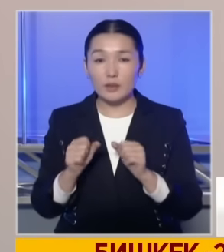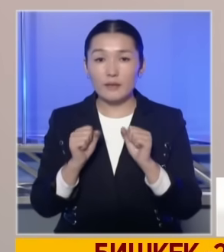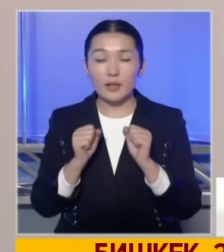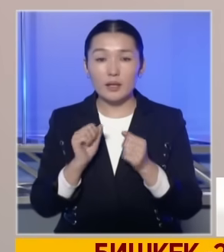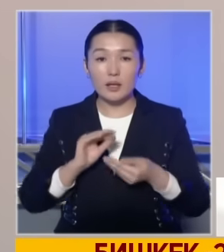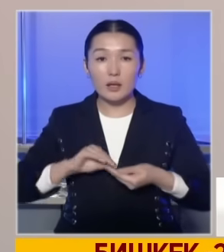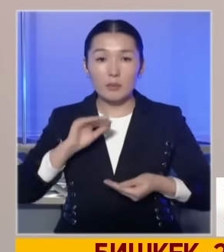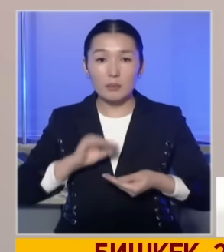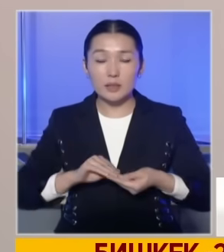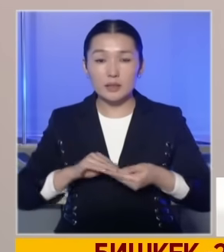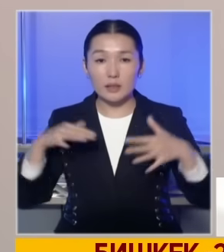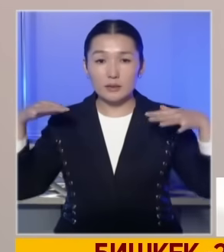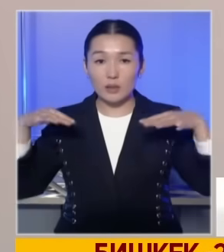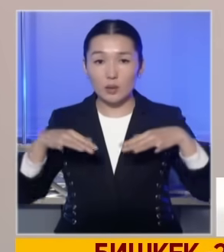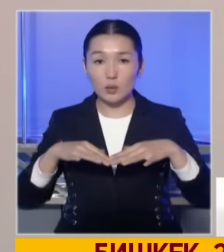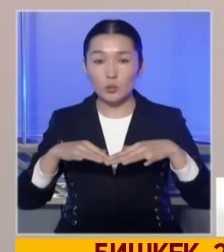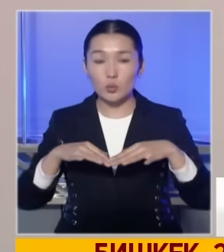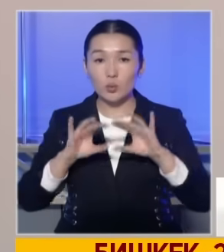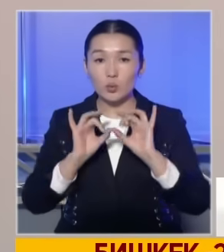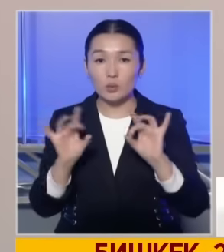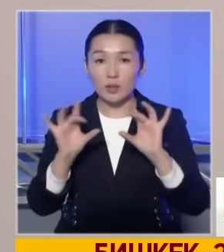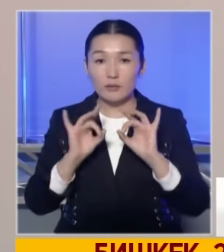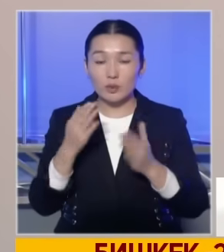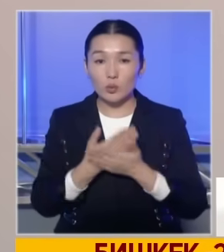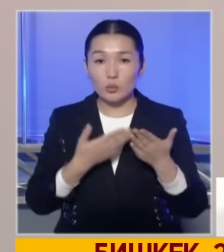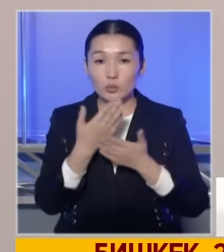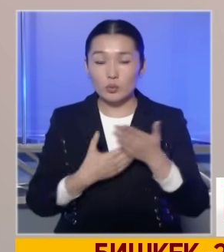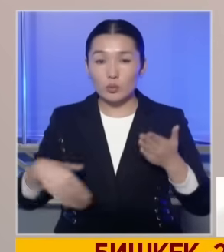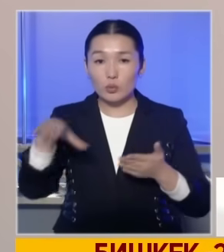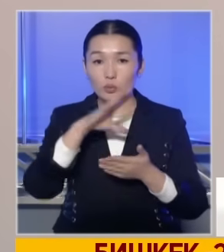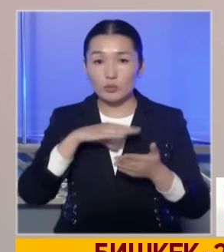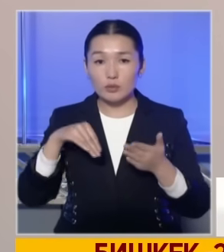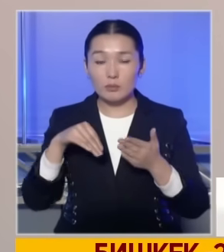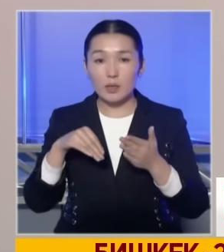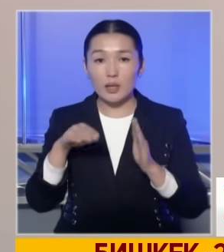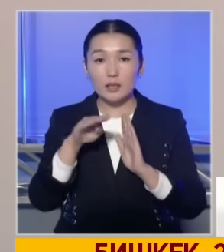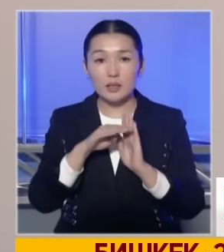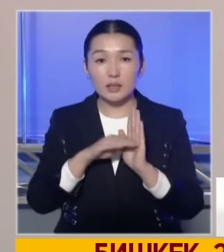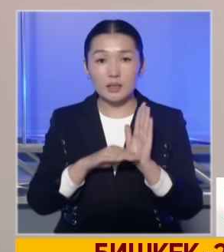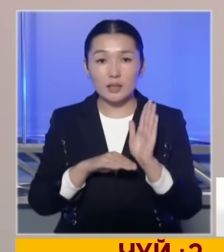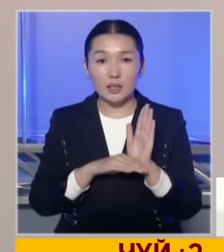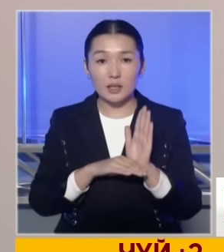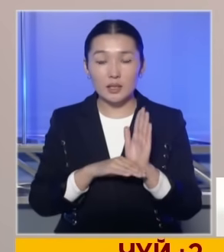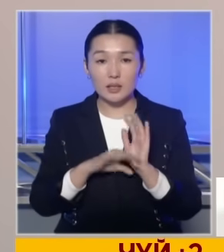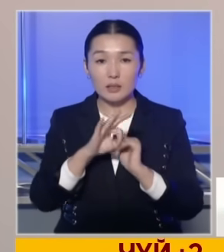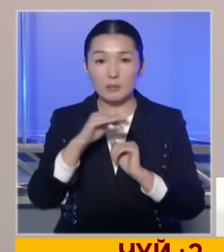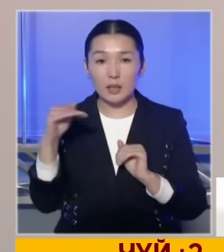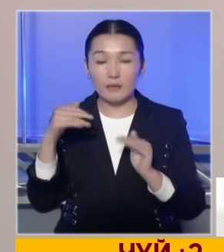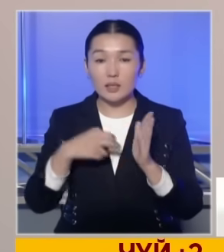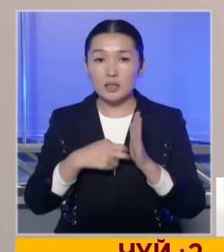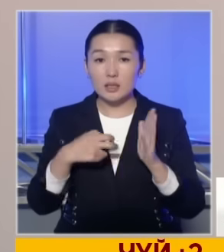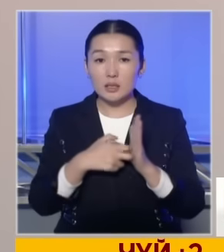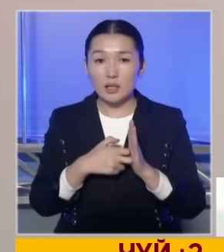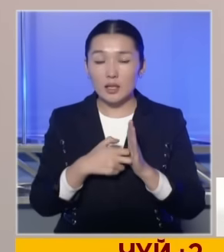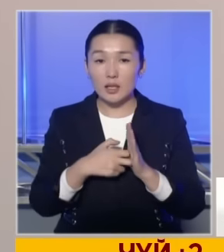негизде курултайда айтылган сунуш пикирлердин бардыгын реттештирип, расмий каттап,